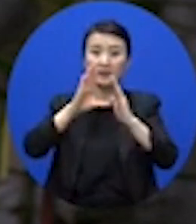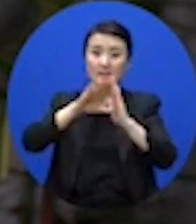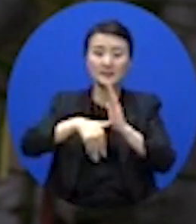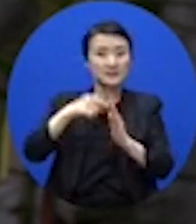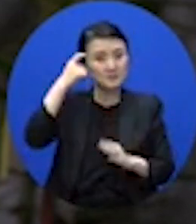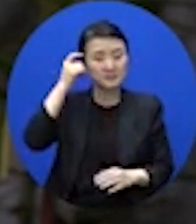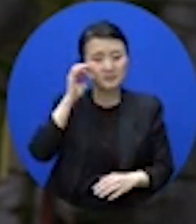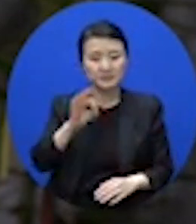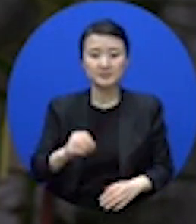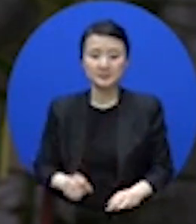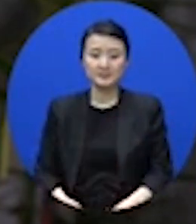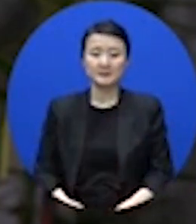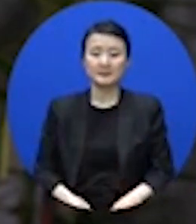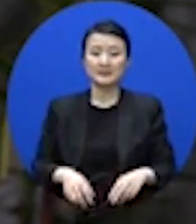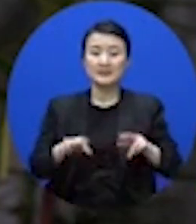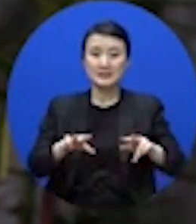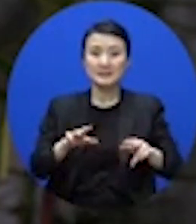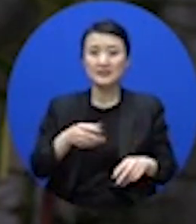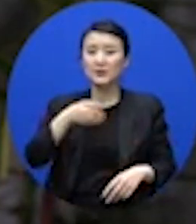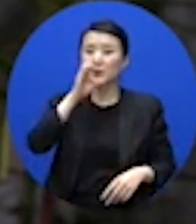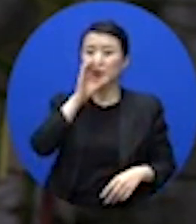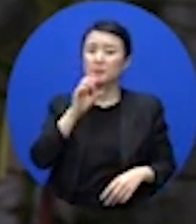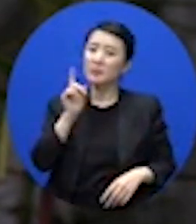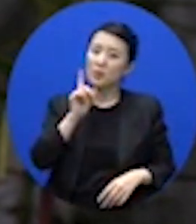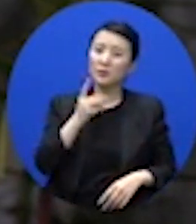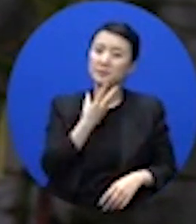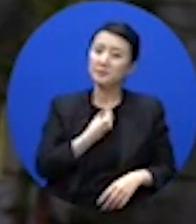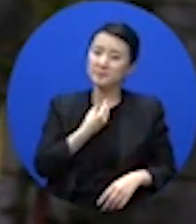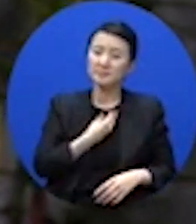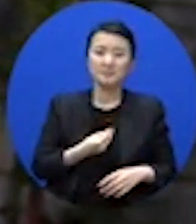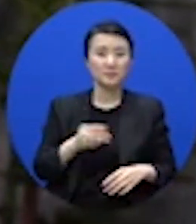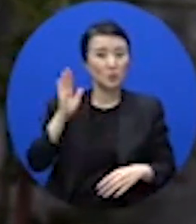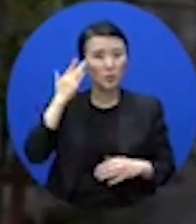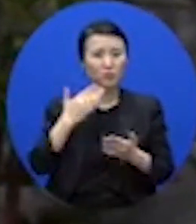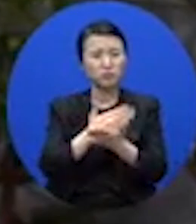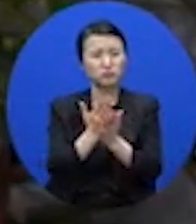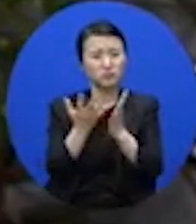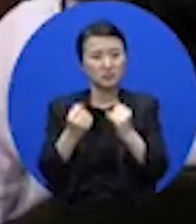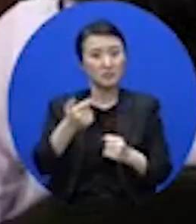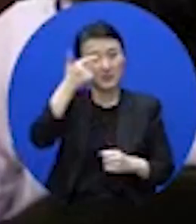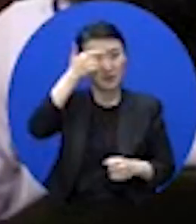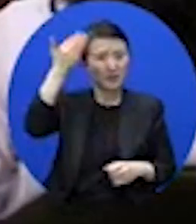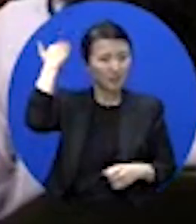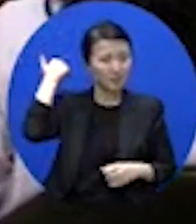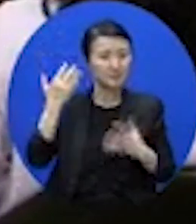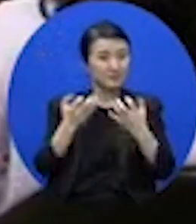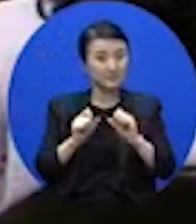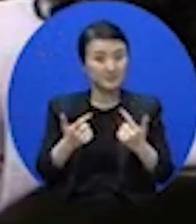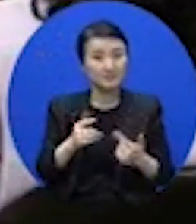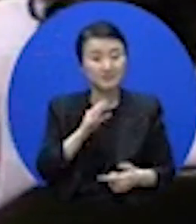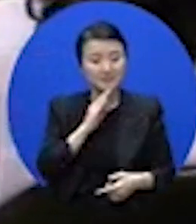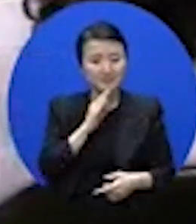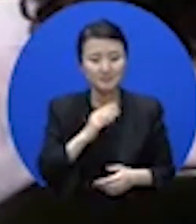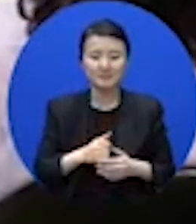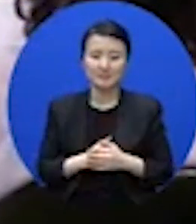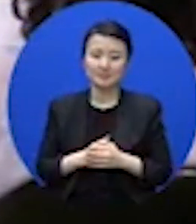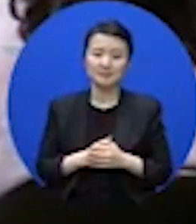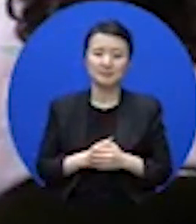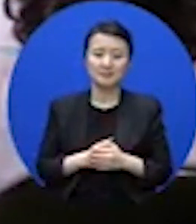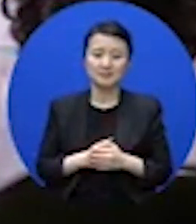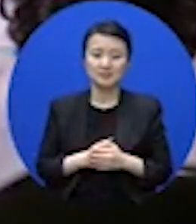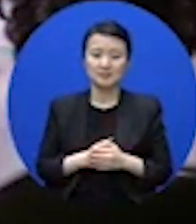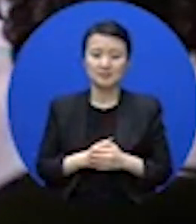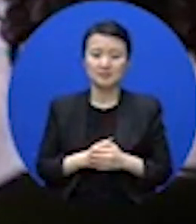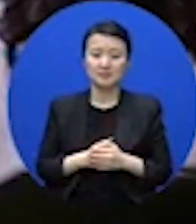어릴 때는 왜 막 지금 주스가 이렇게 많고 그러지 않았잖아요. 그래서 가루로 타먹는 주스 있었잖아요. 그래서